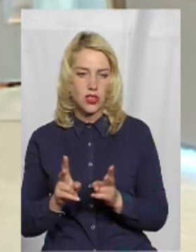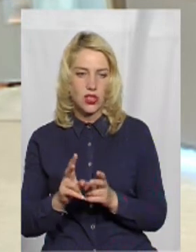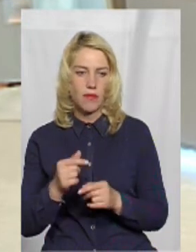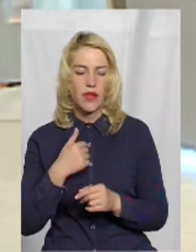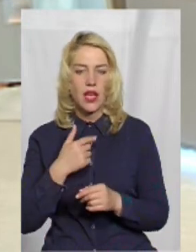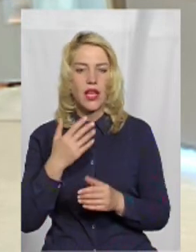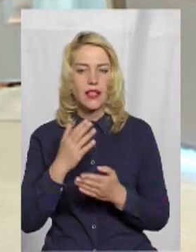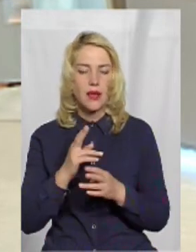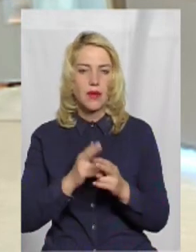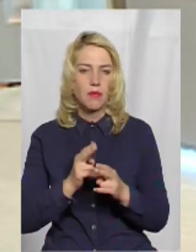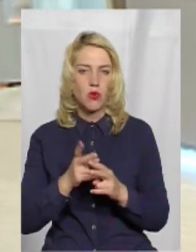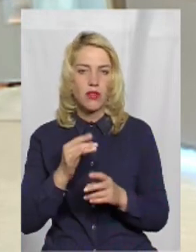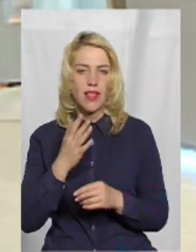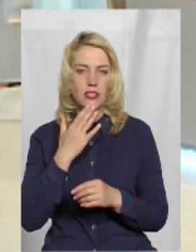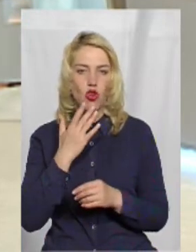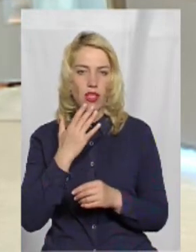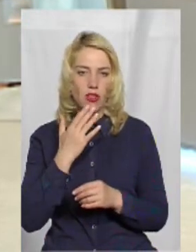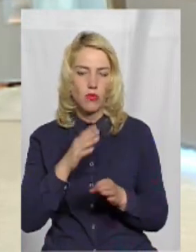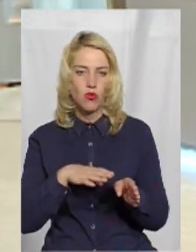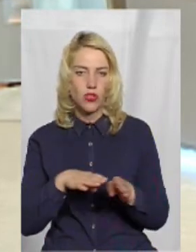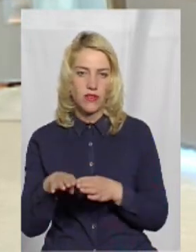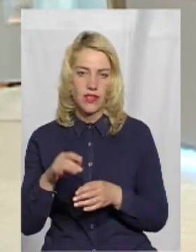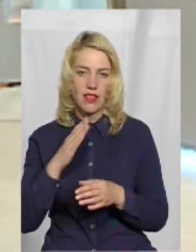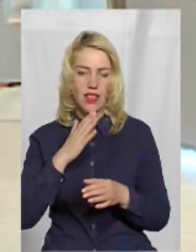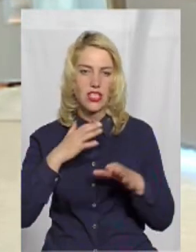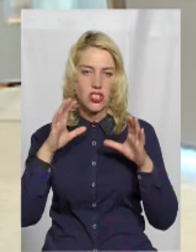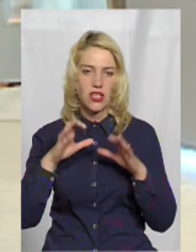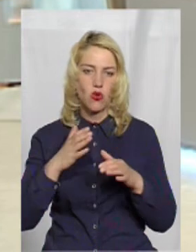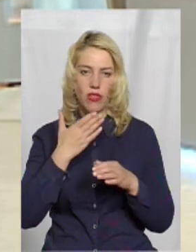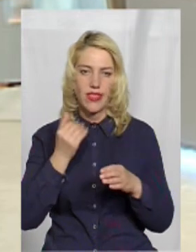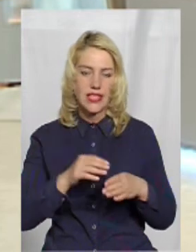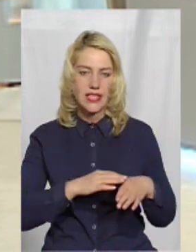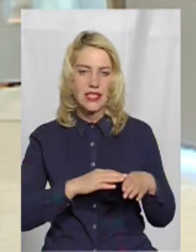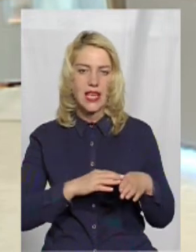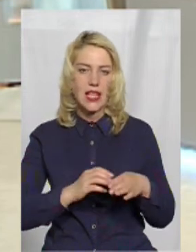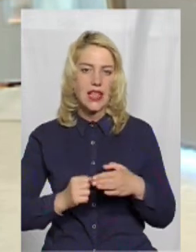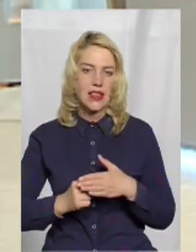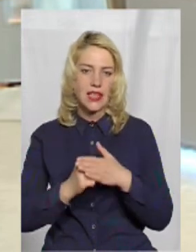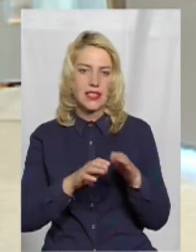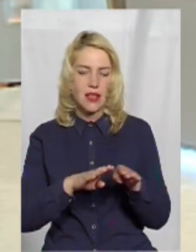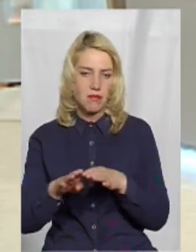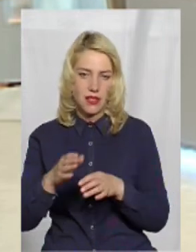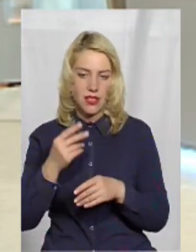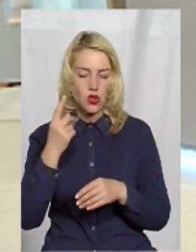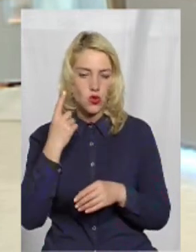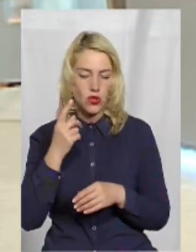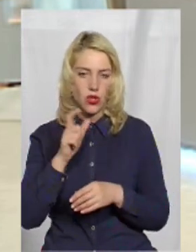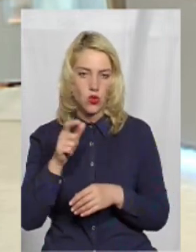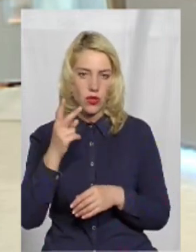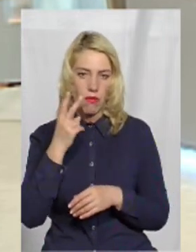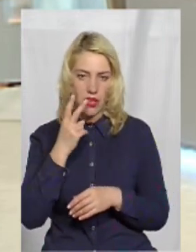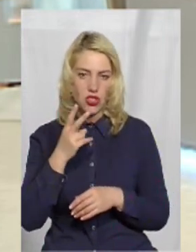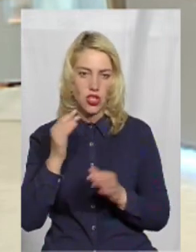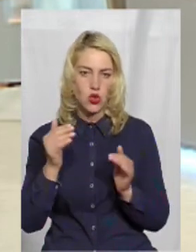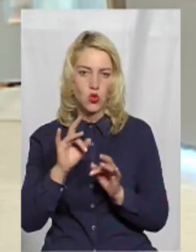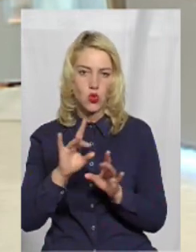наше законодавство, як виявилось, нестабільне. Думаю, що наші глядачі десь чули або бачили сюжети про те,